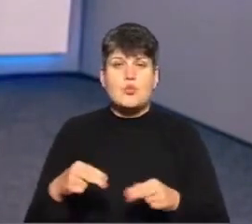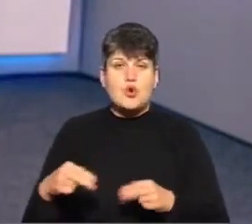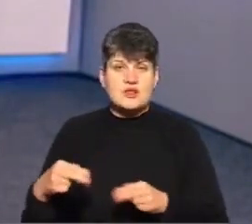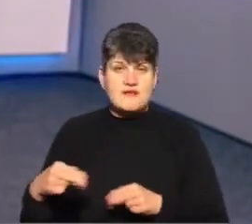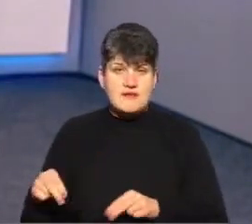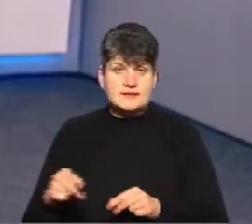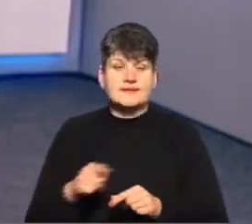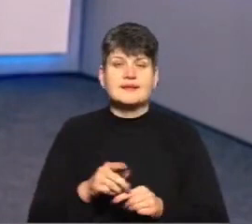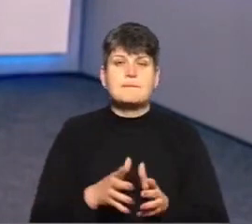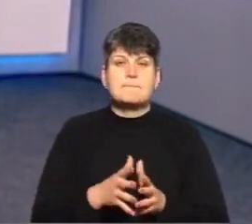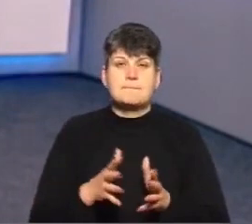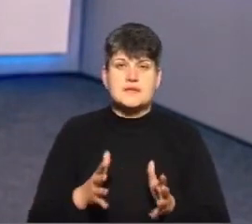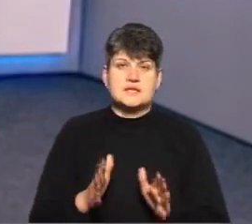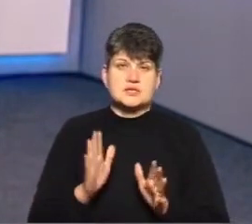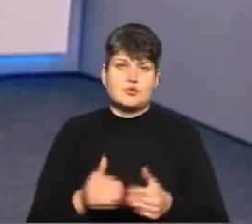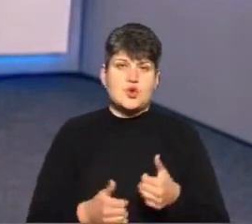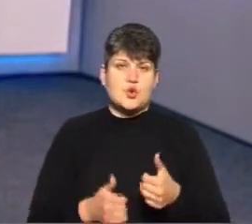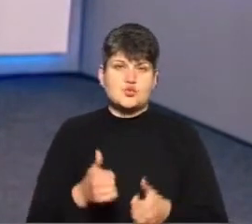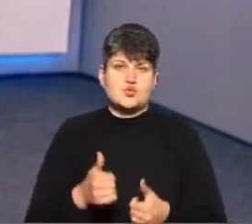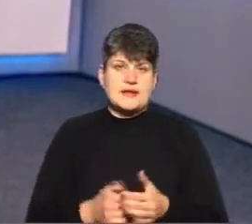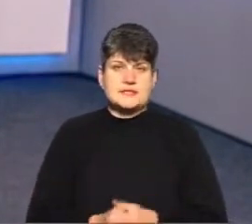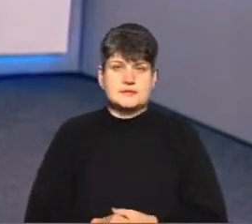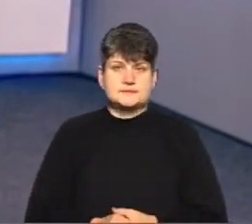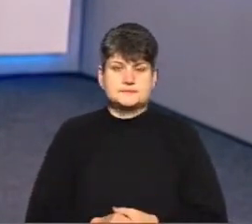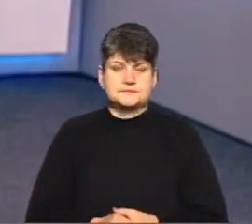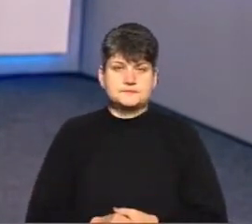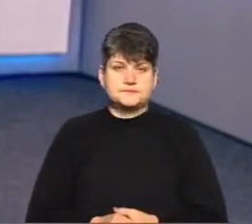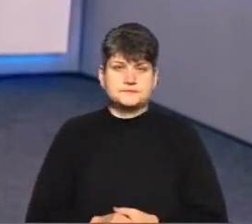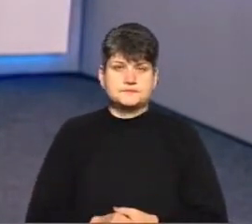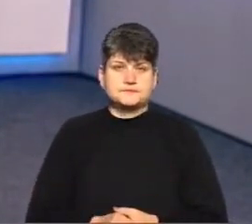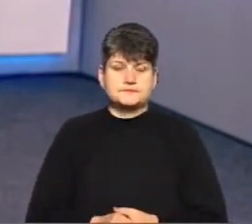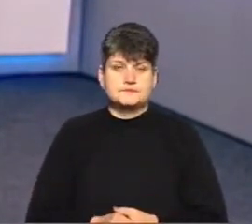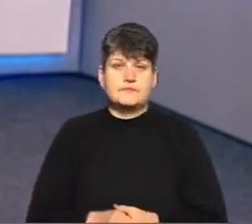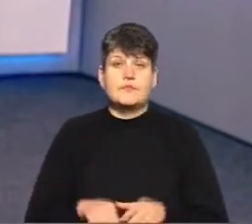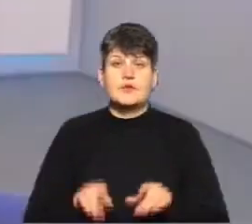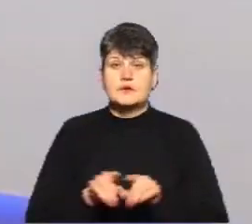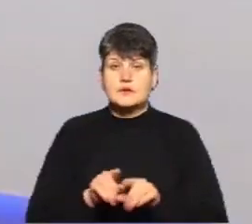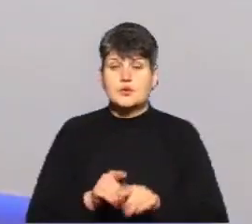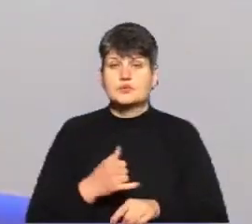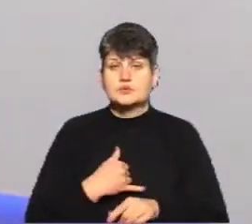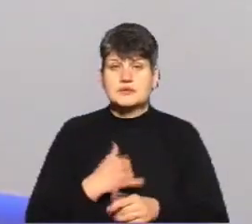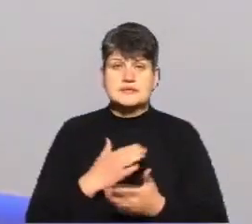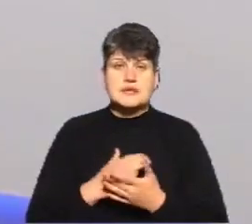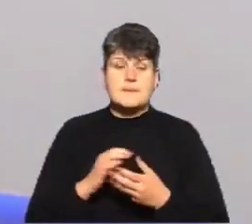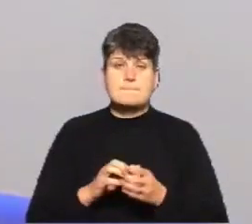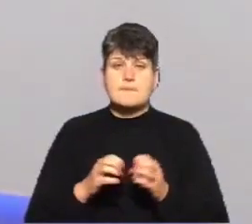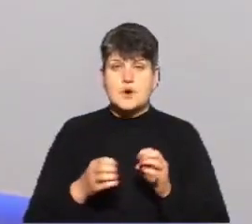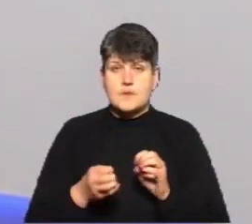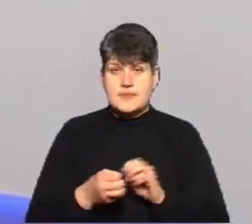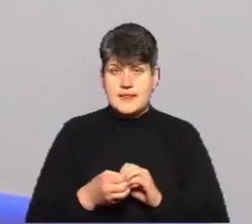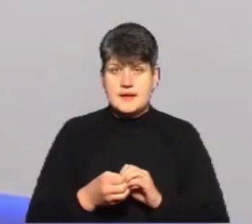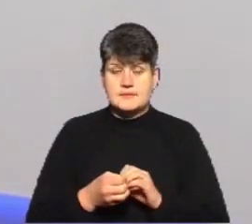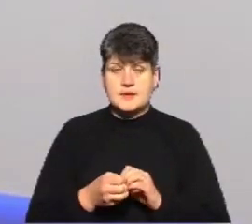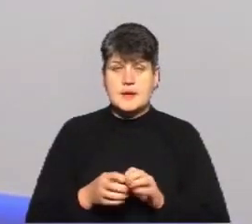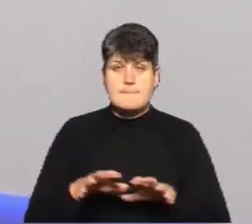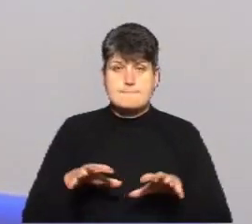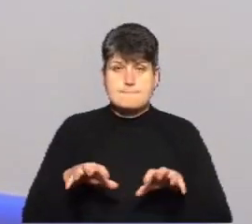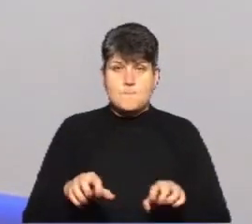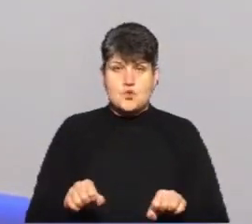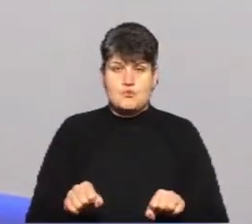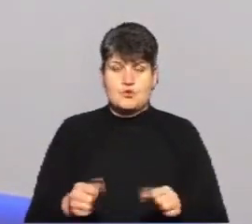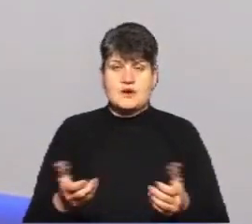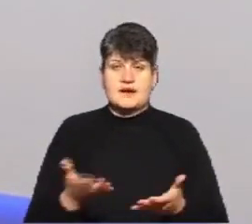буде конкуренція. Водночас в нас є певна проблема із монополією, яка вже на ринку